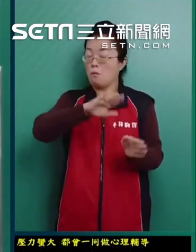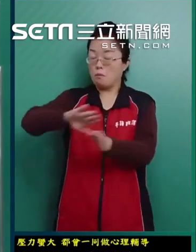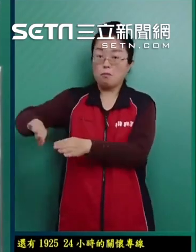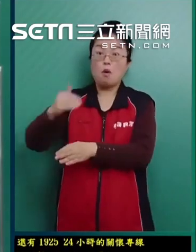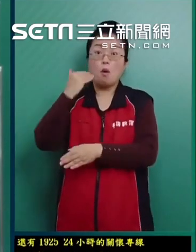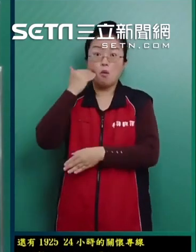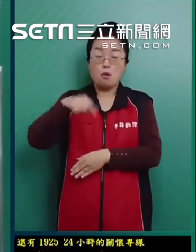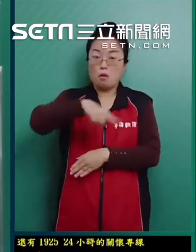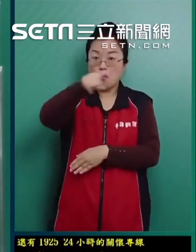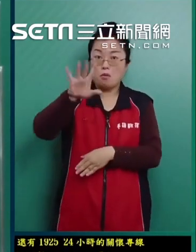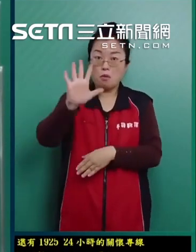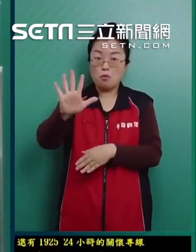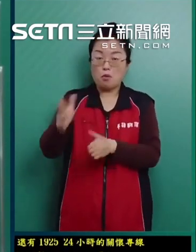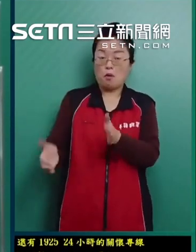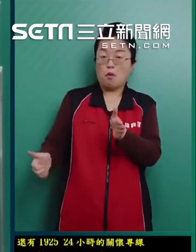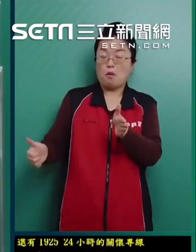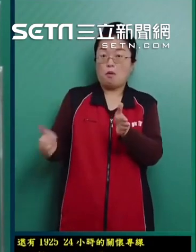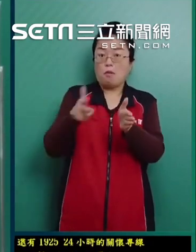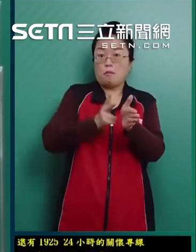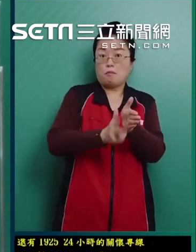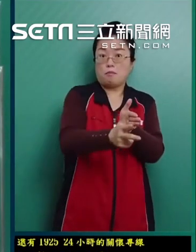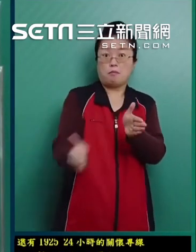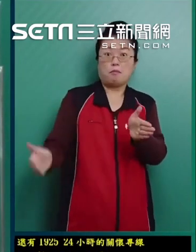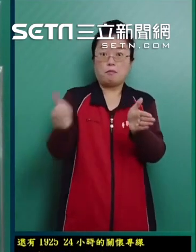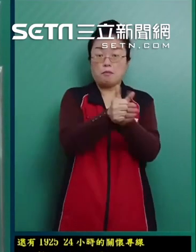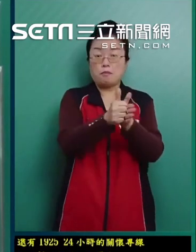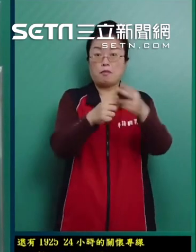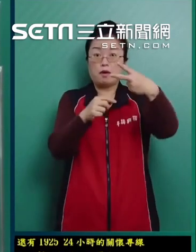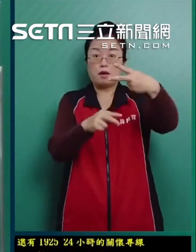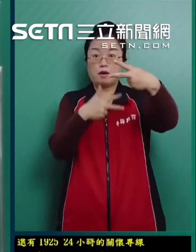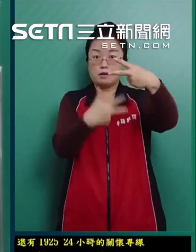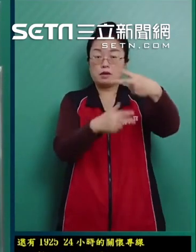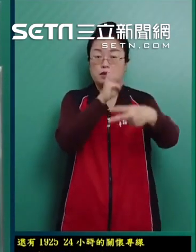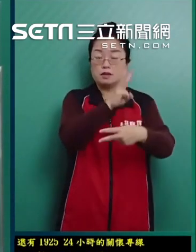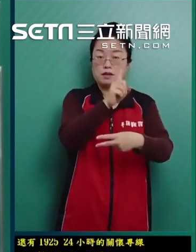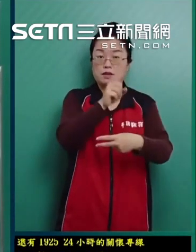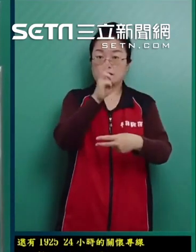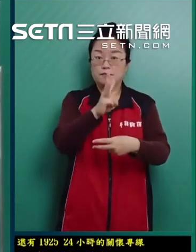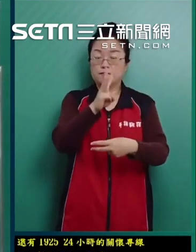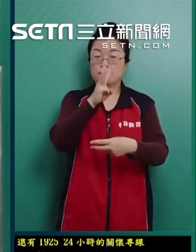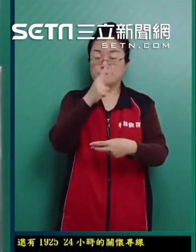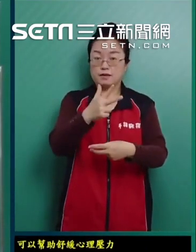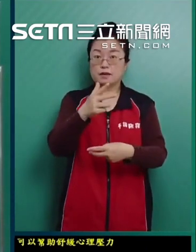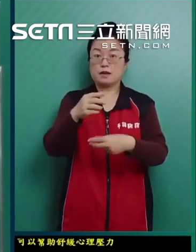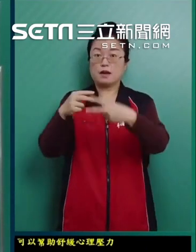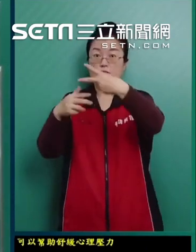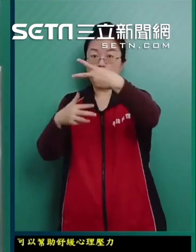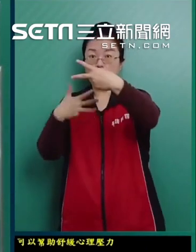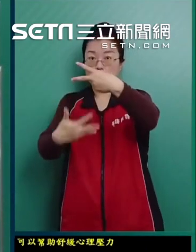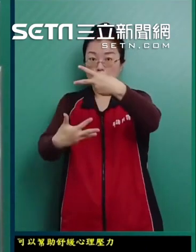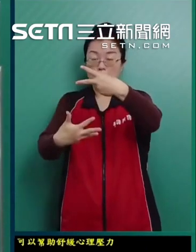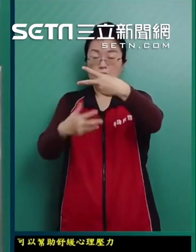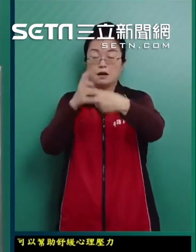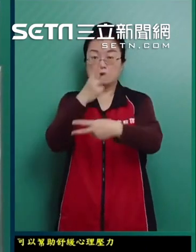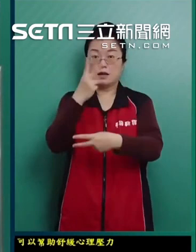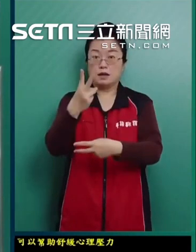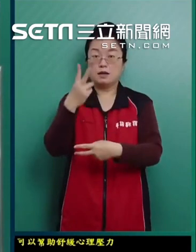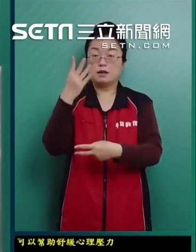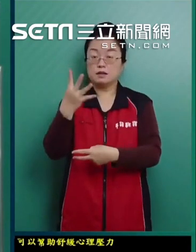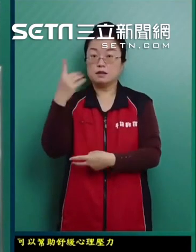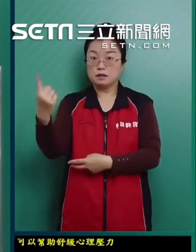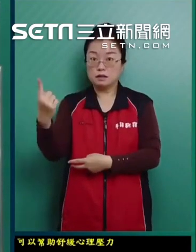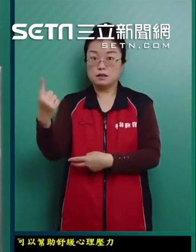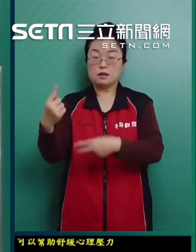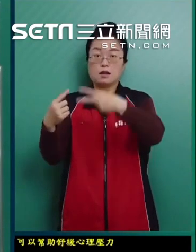区间车班次：2月7号3231班次，2月8号3241班次。2月7号